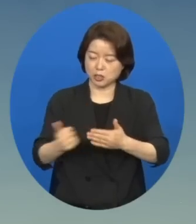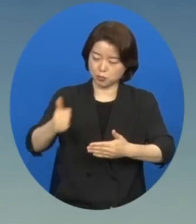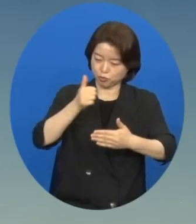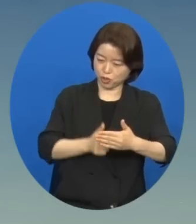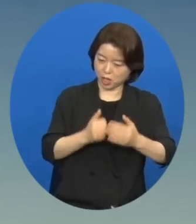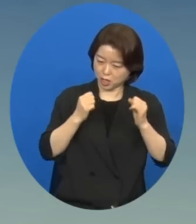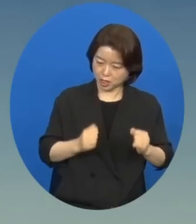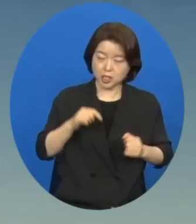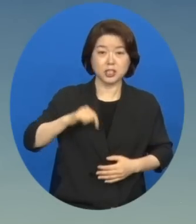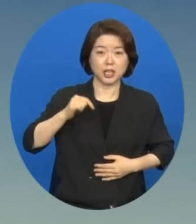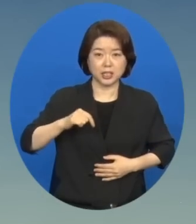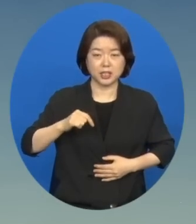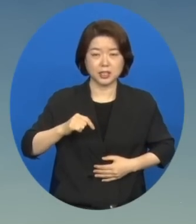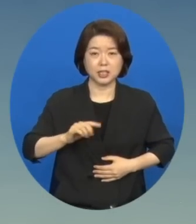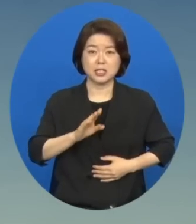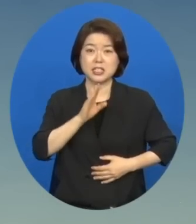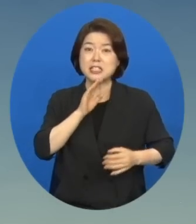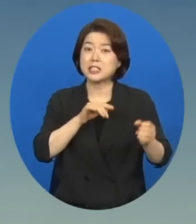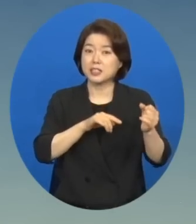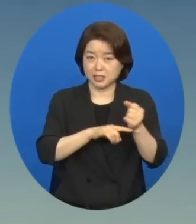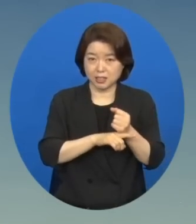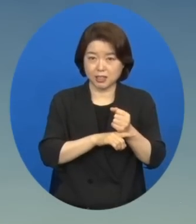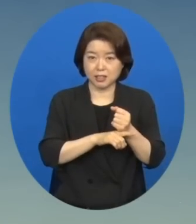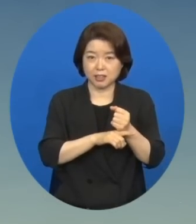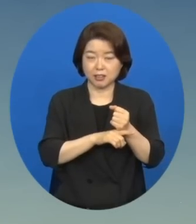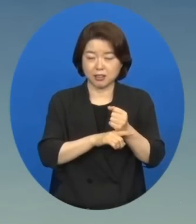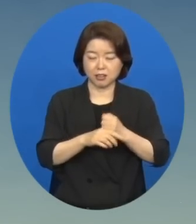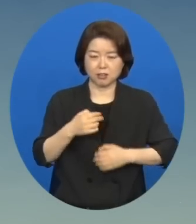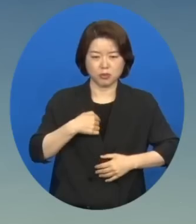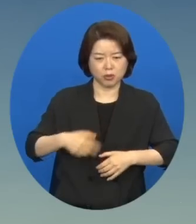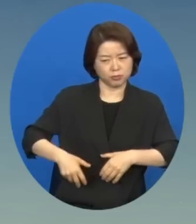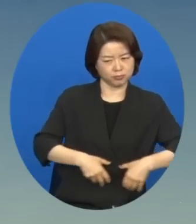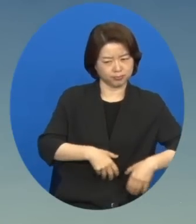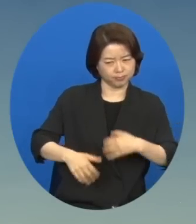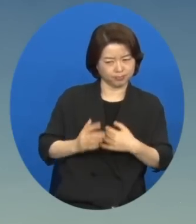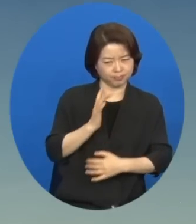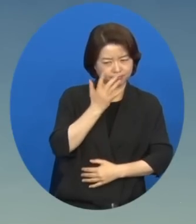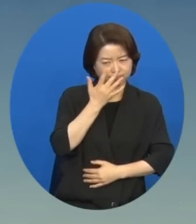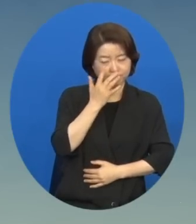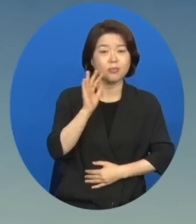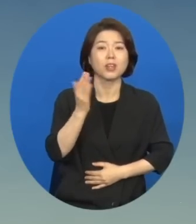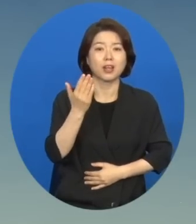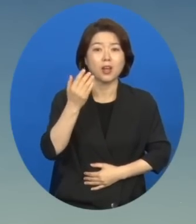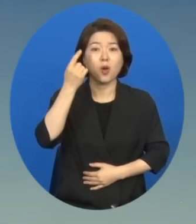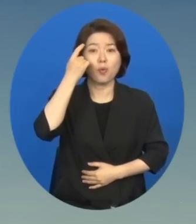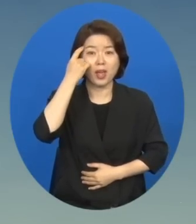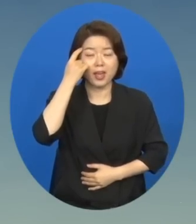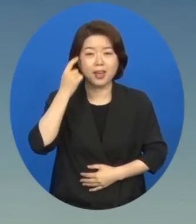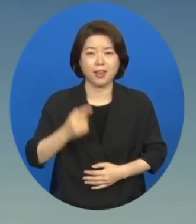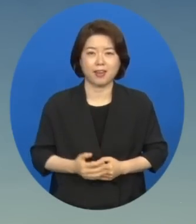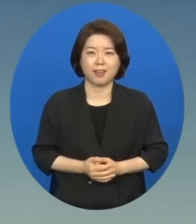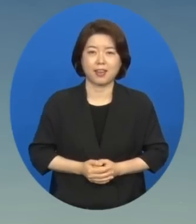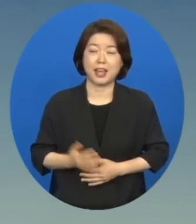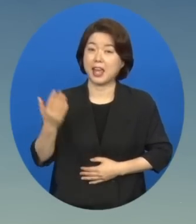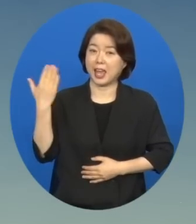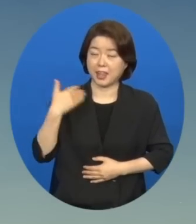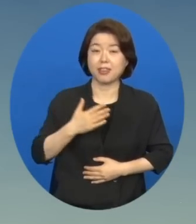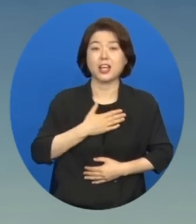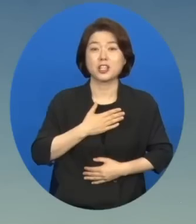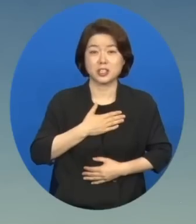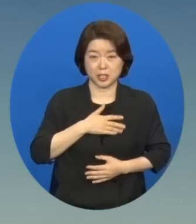하는 이 진리가요 저에게는 흔들렸었습니다. 왜 그러냐 하면 당시에